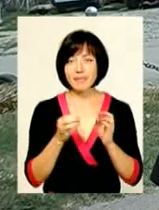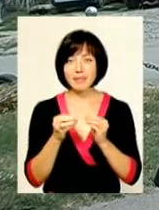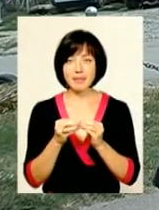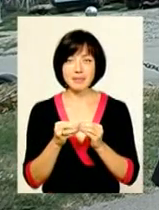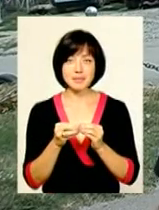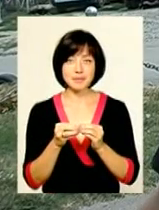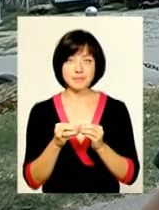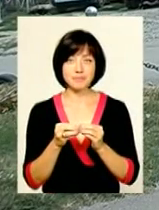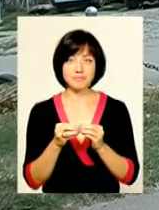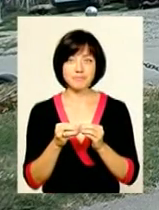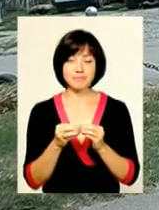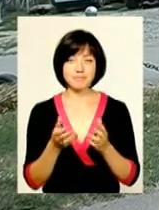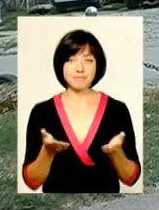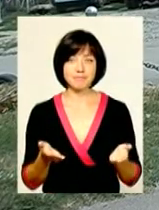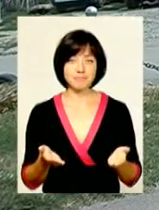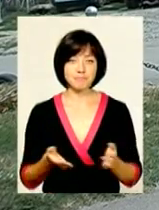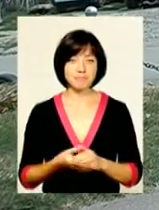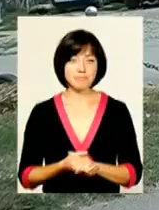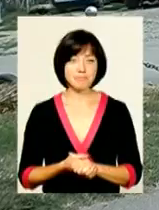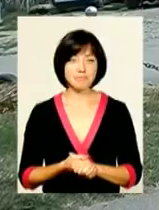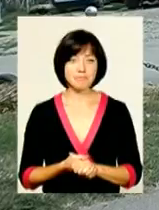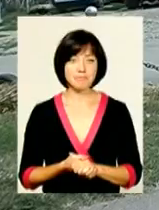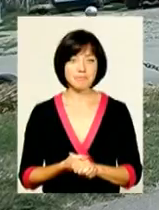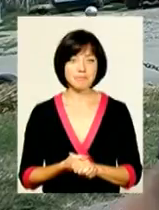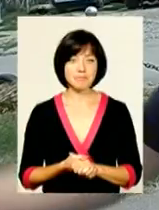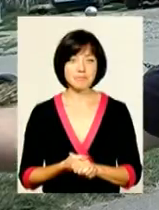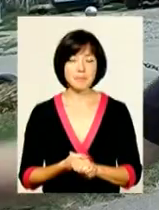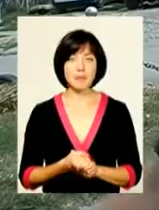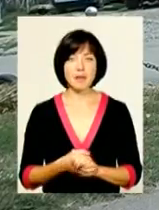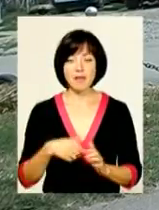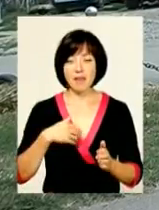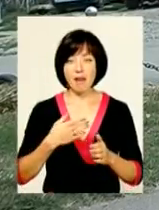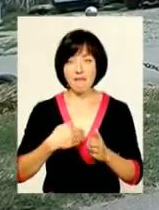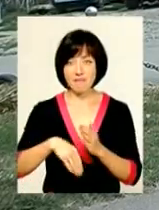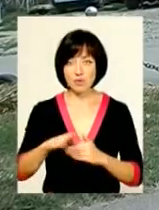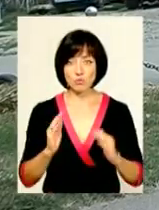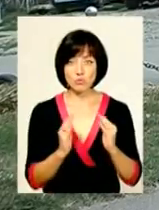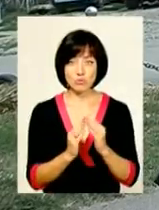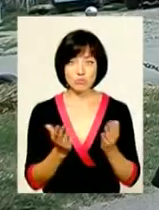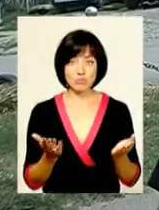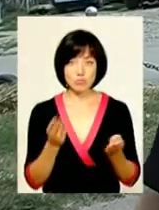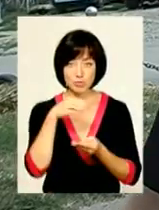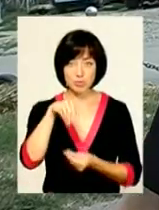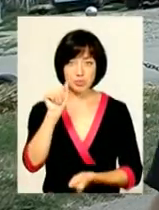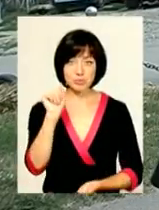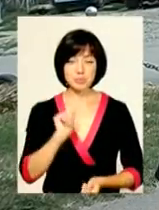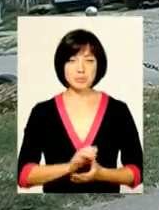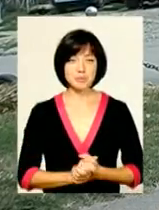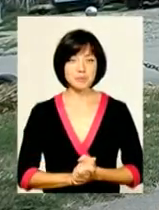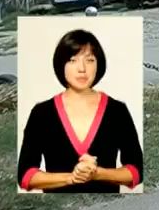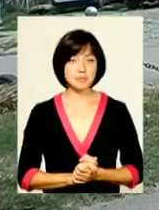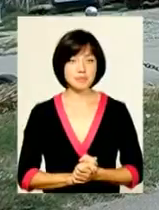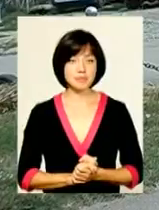9-10. Вийшов би, ну, з під'їзду буквально перед Велімою